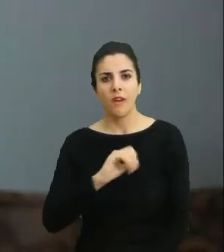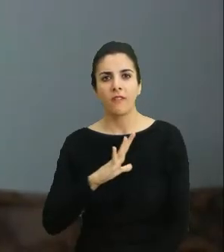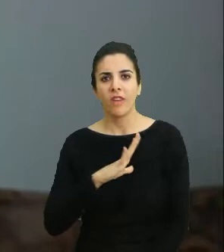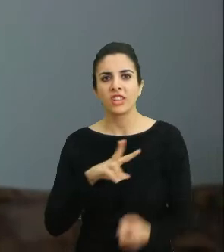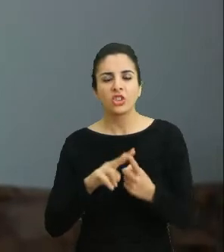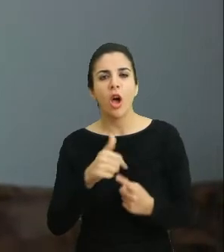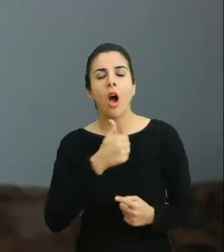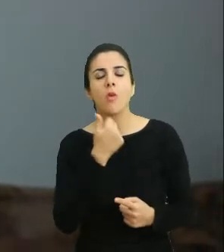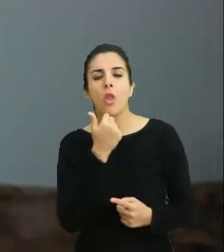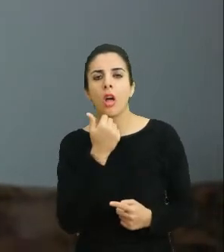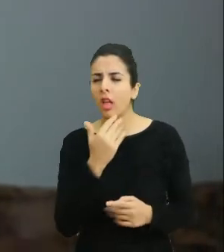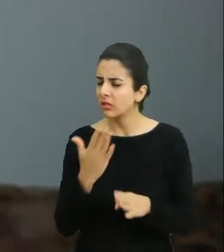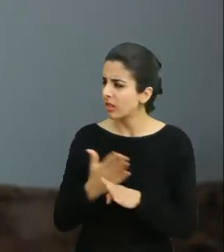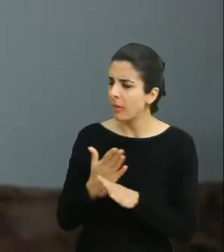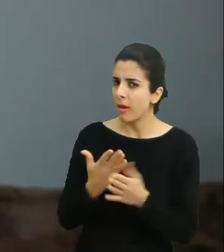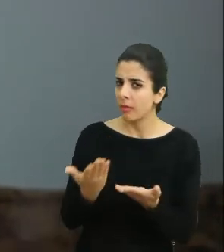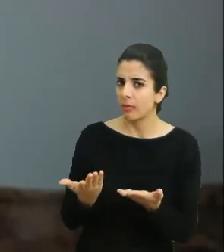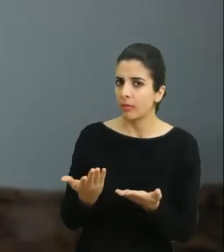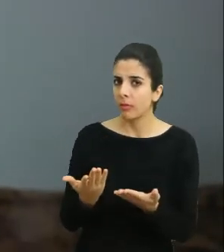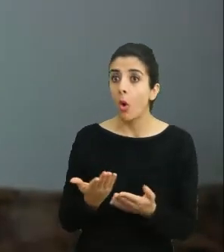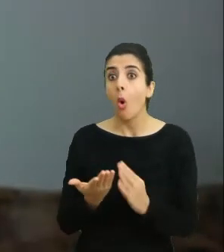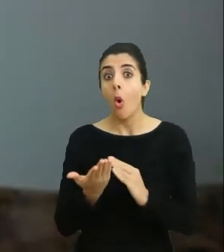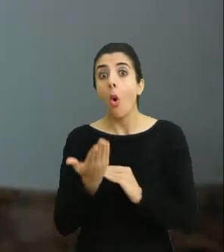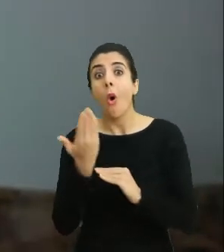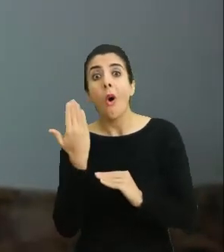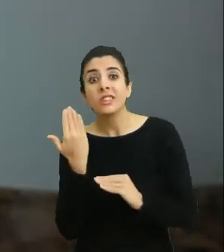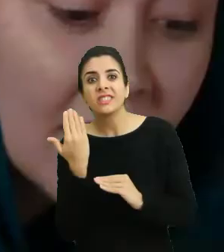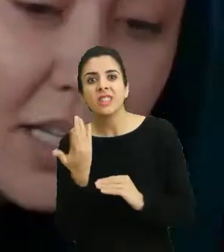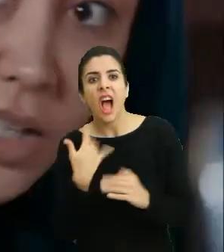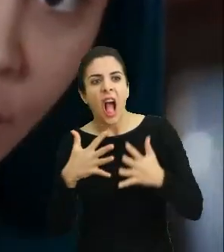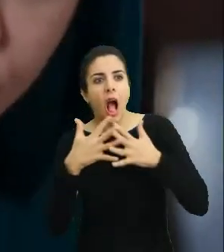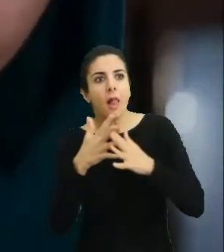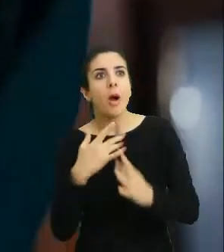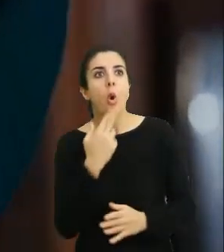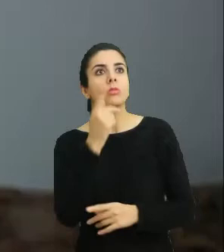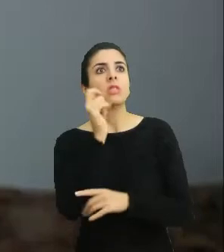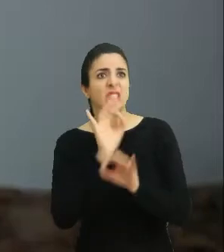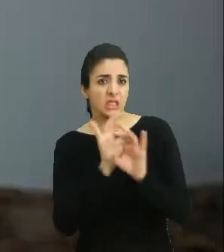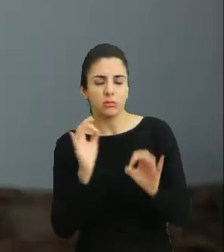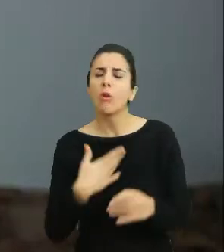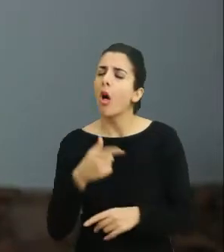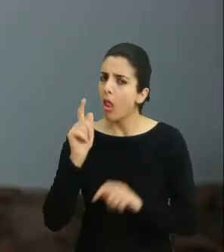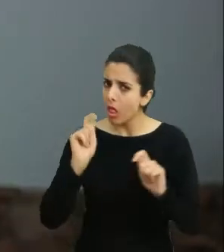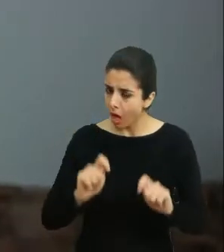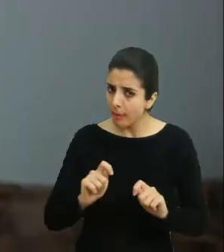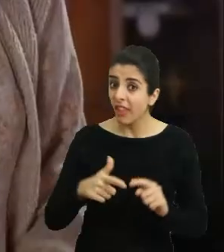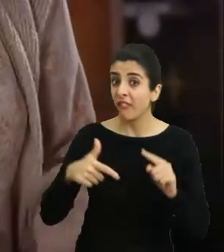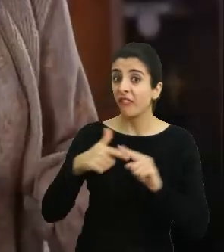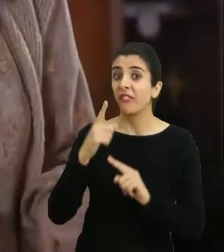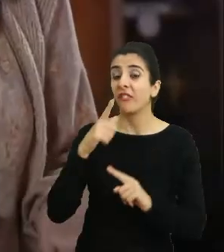abla. Niye? Daha önce hiç kalabalık bir yerde konuşma yapmadın mı? Yaptım çok.